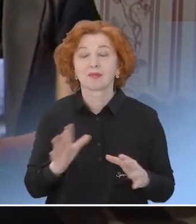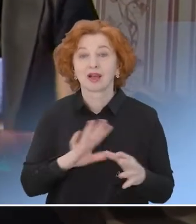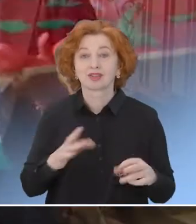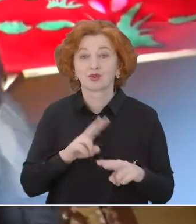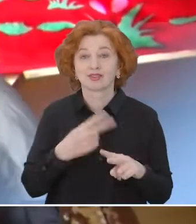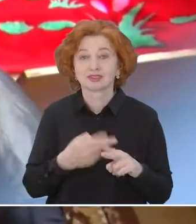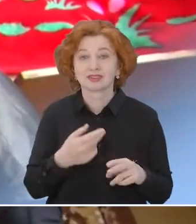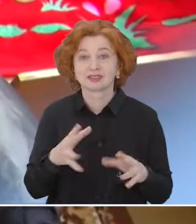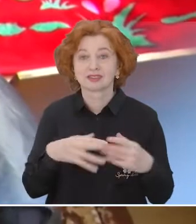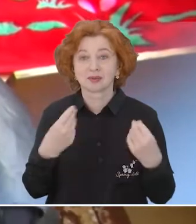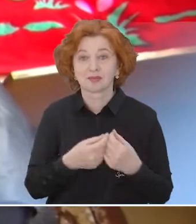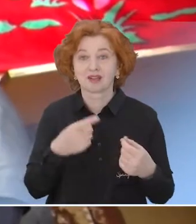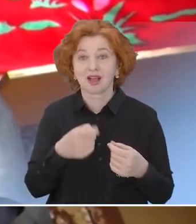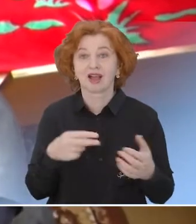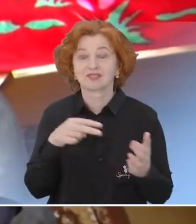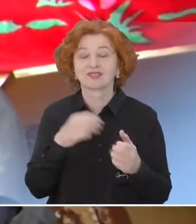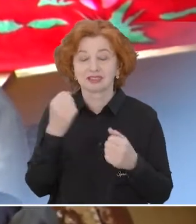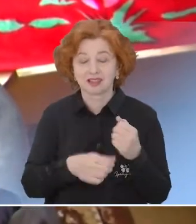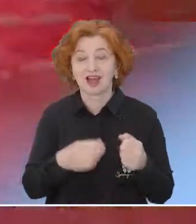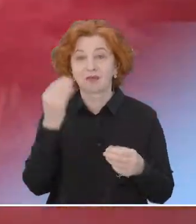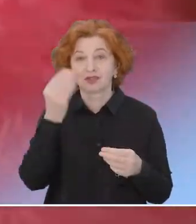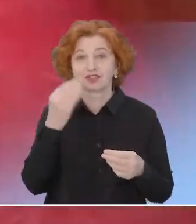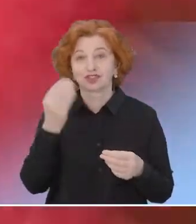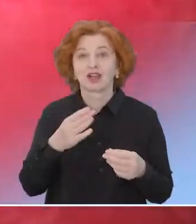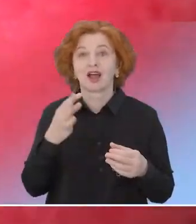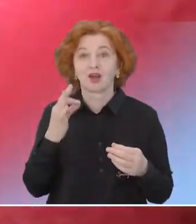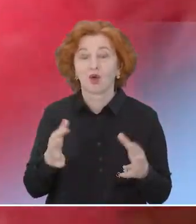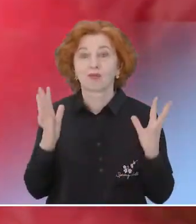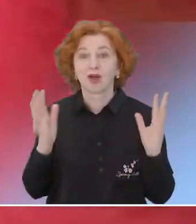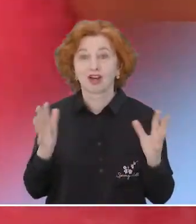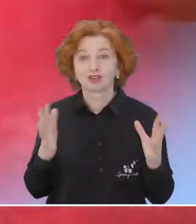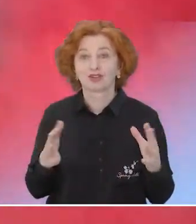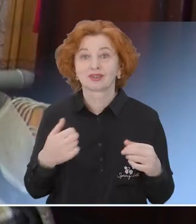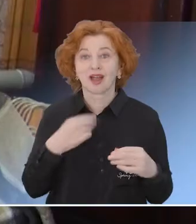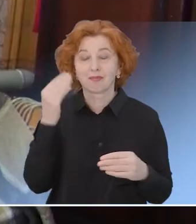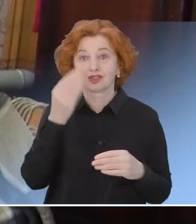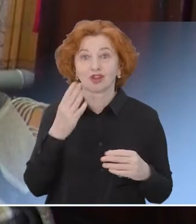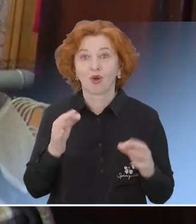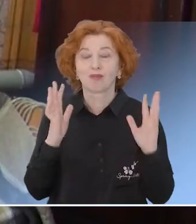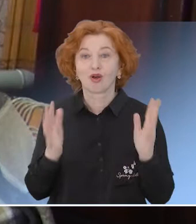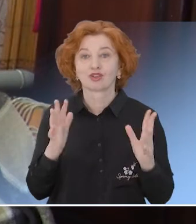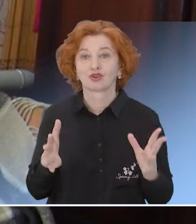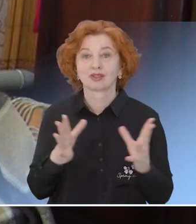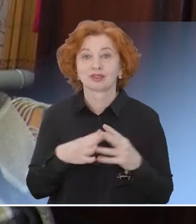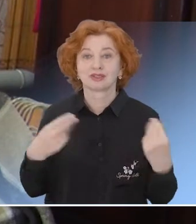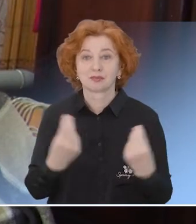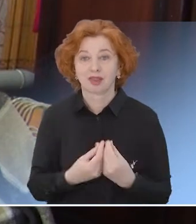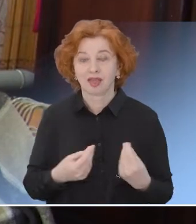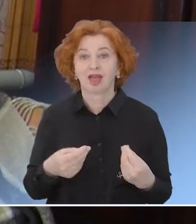непростое решение. Однако супруги Данильчук всегда мечтали о большой и любящей семье. Я мечтала о большой